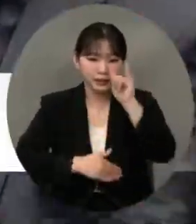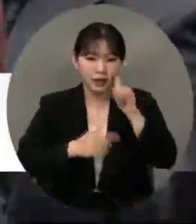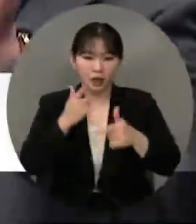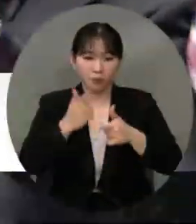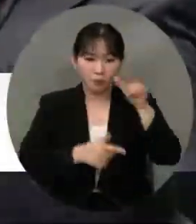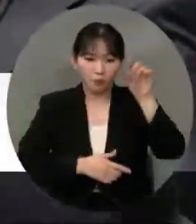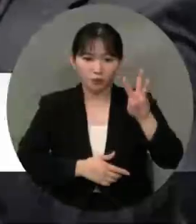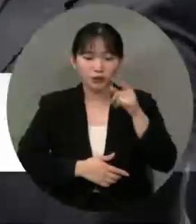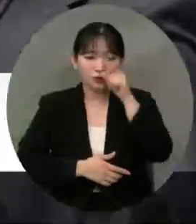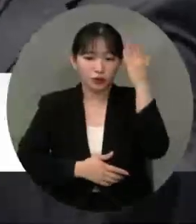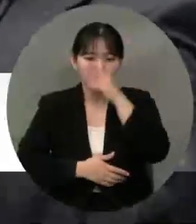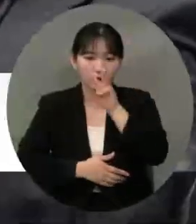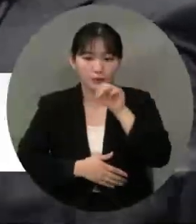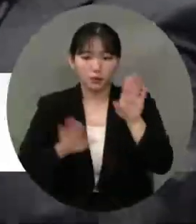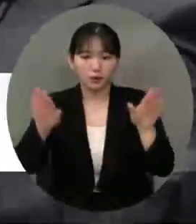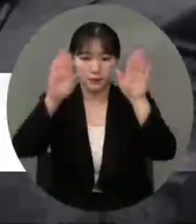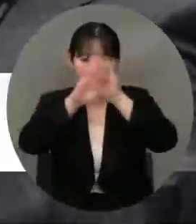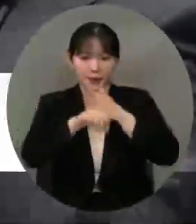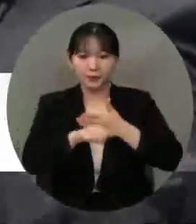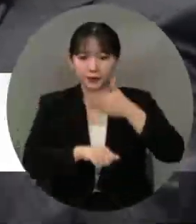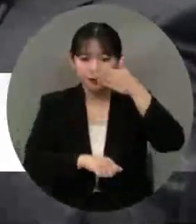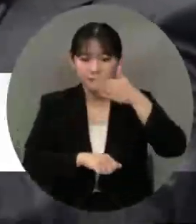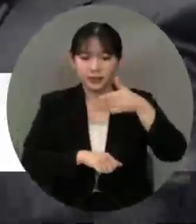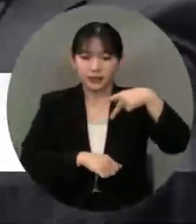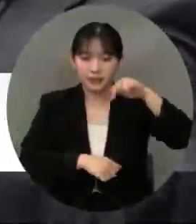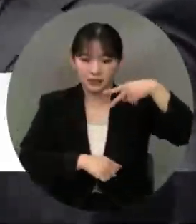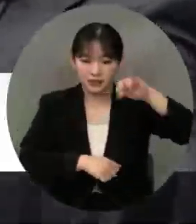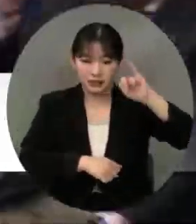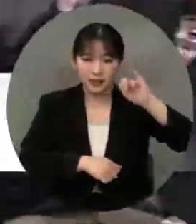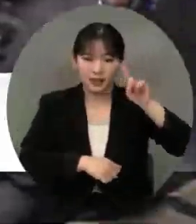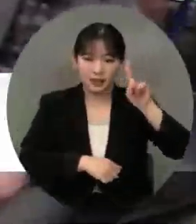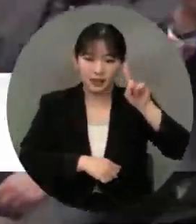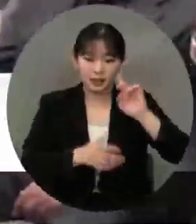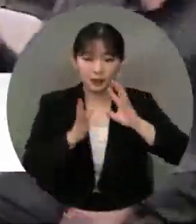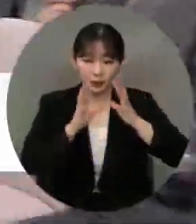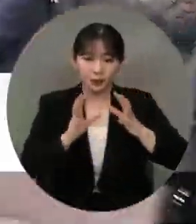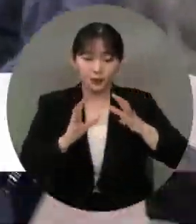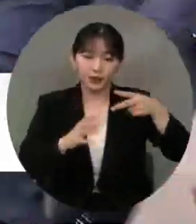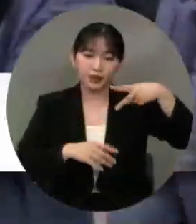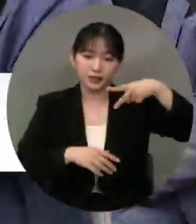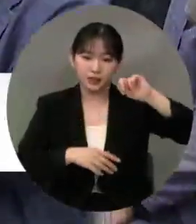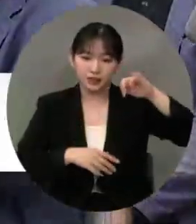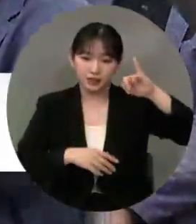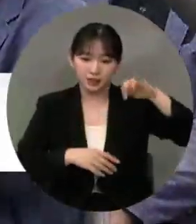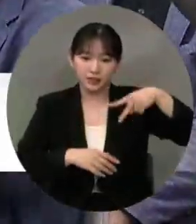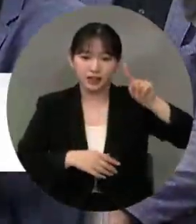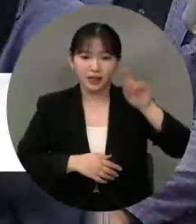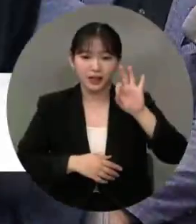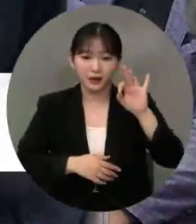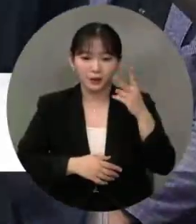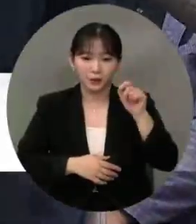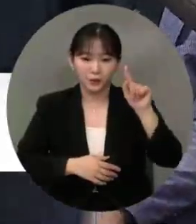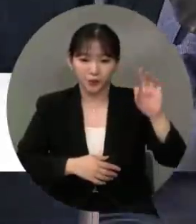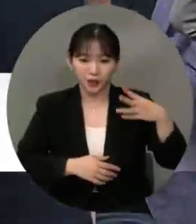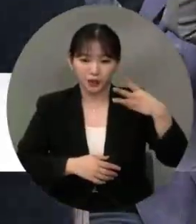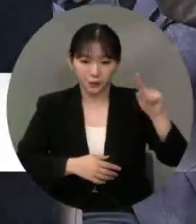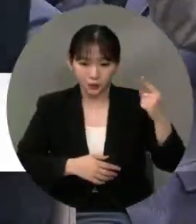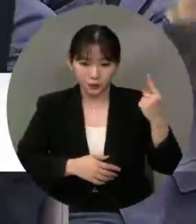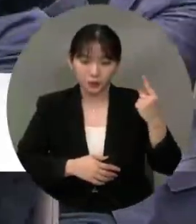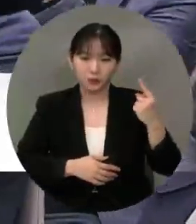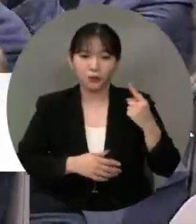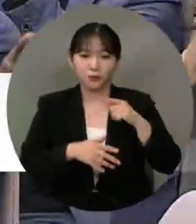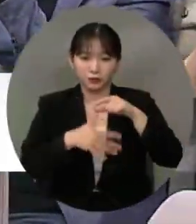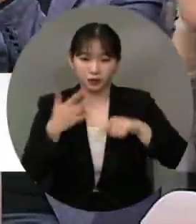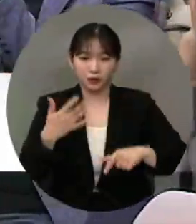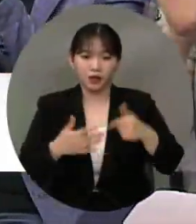목포 광주 여수 MBC는 오늘 밤 9시에 시사 토론 프로그램인 시사 용광로 시간에 권향엽 민주당